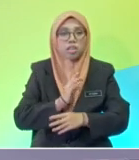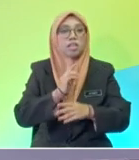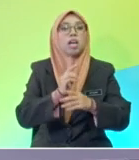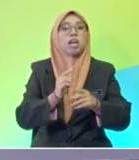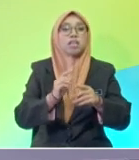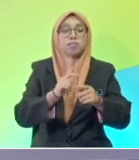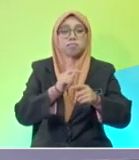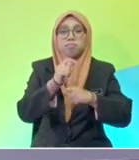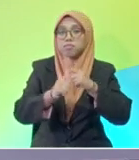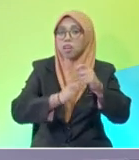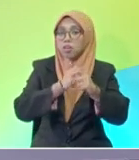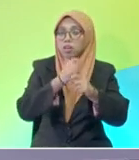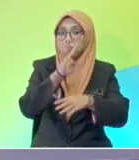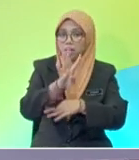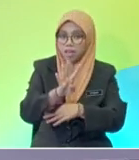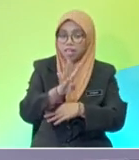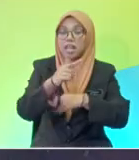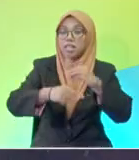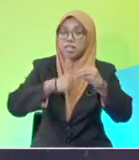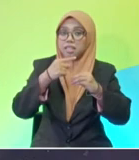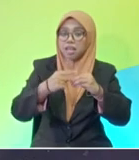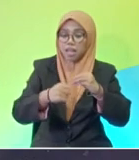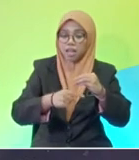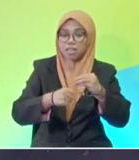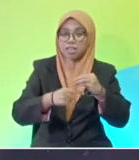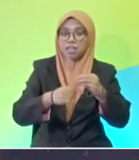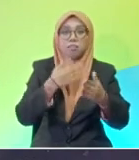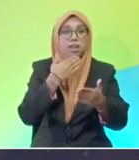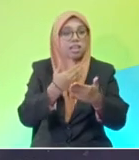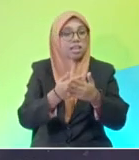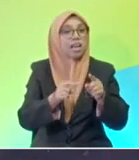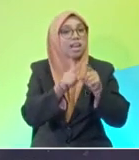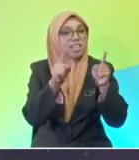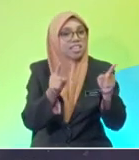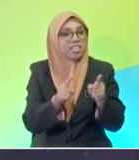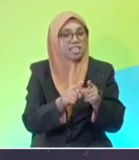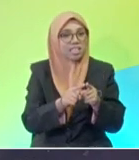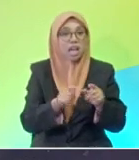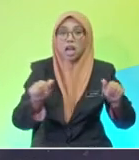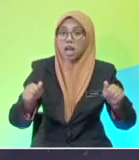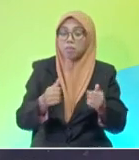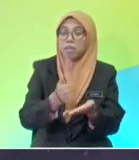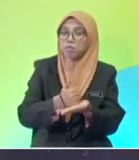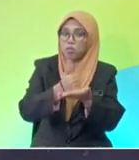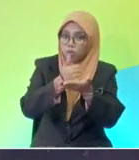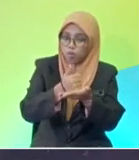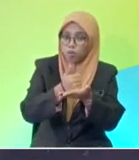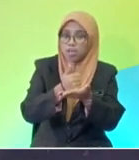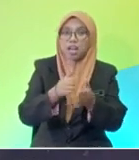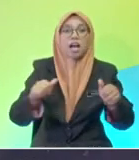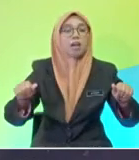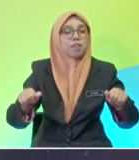baik hati Oh jadi amalan menolong tuh adalah amalan yang baik hati